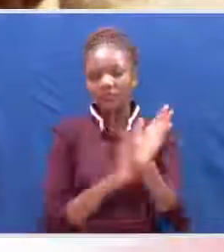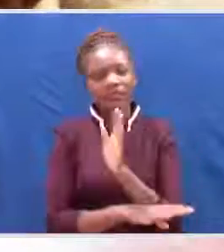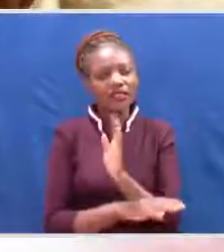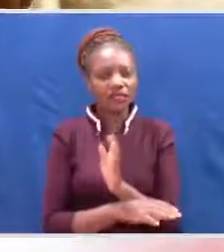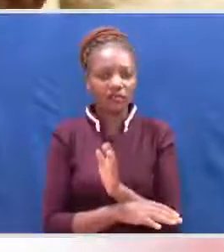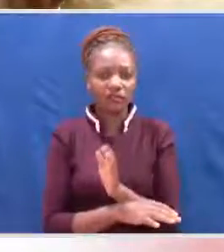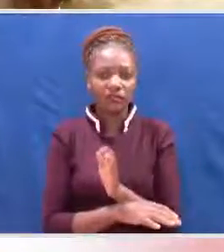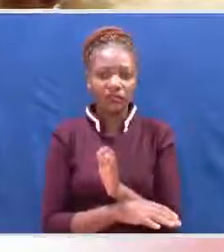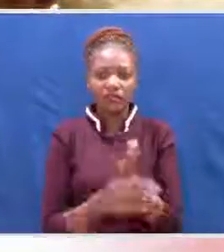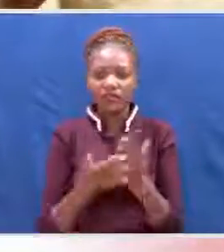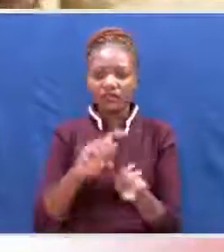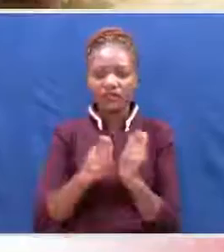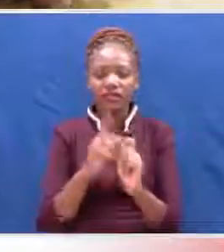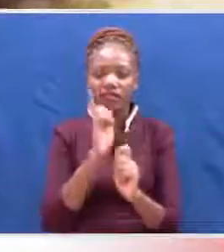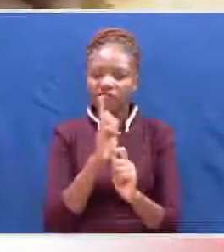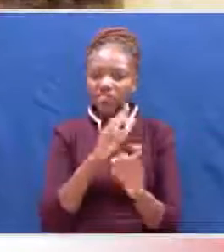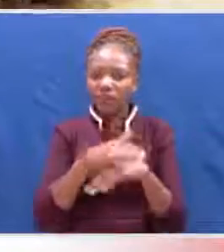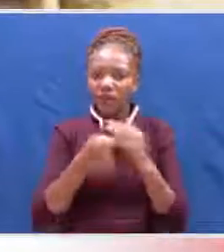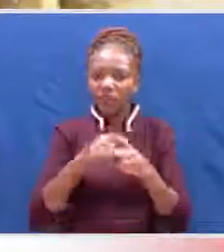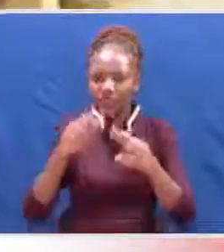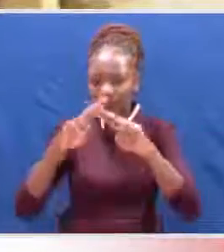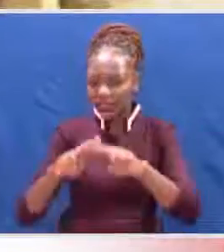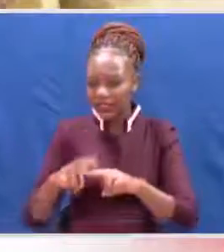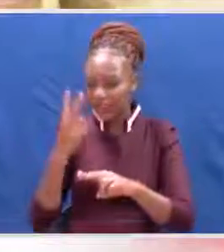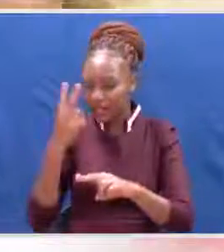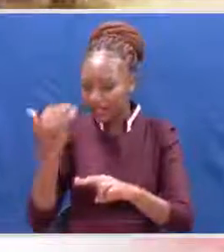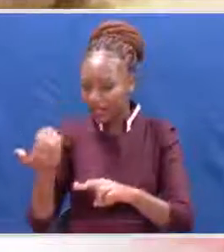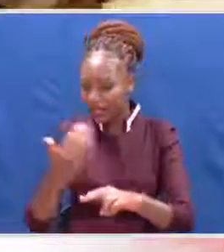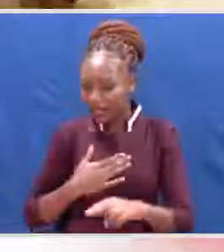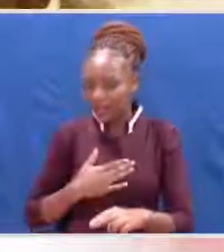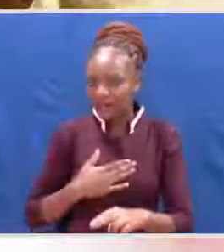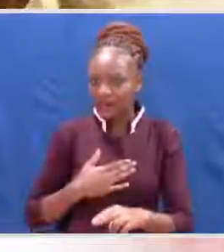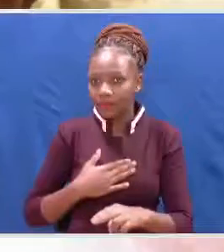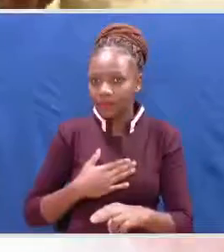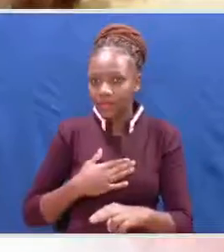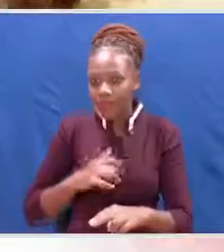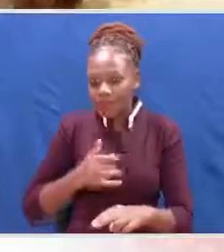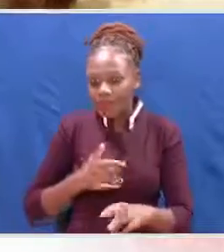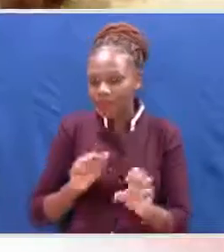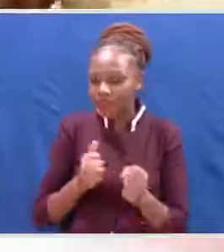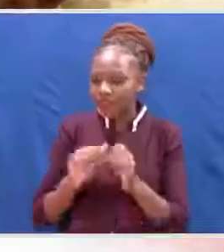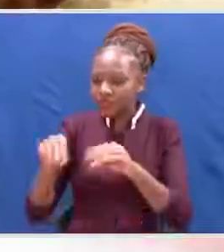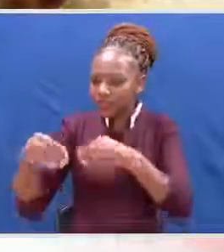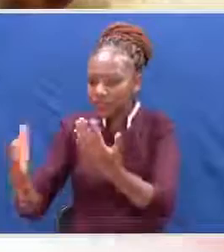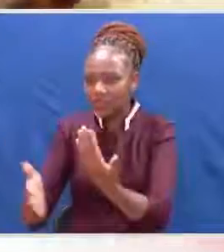Unaona? Ni unapata kila time unakaa chini unaona mtoto wako anacheza hapo. Unaona huwezi mprovidea. Mazee una feel ni